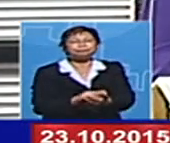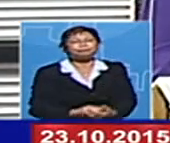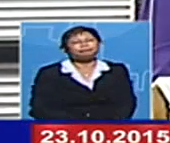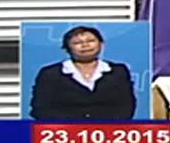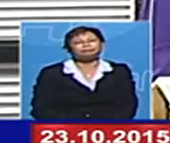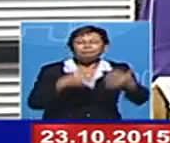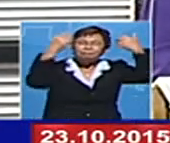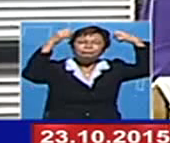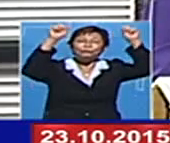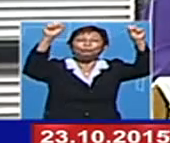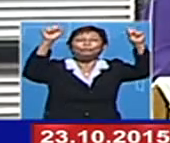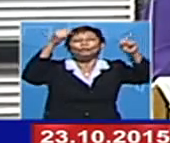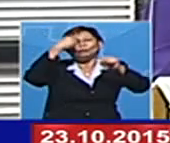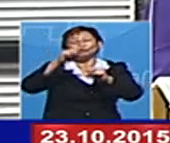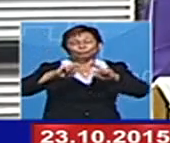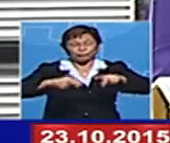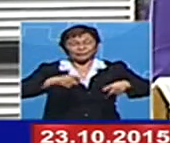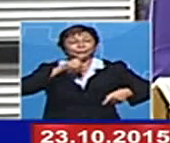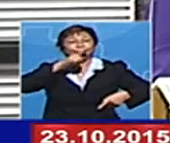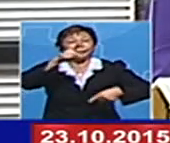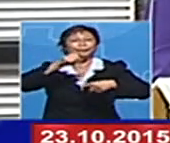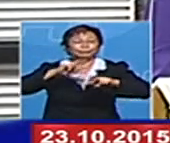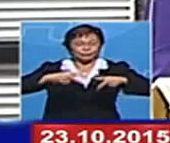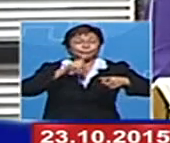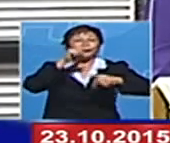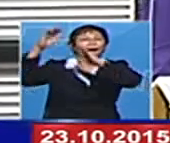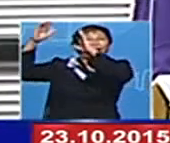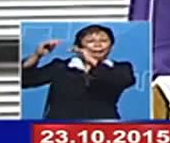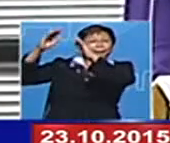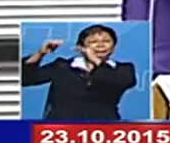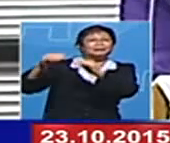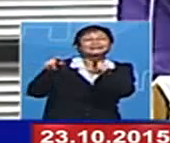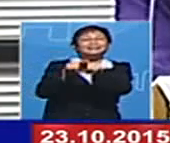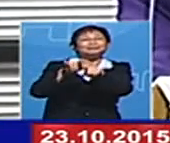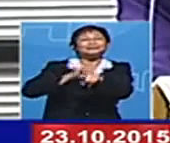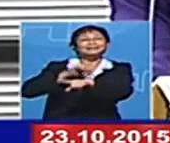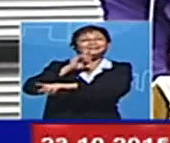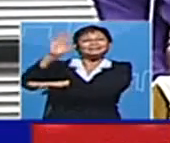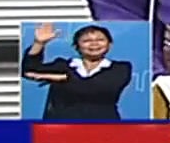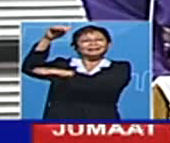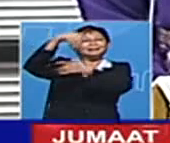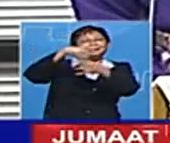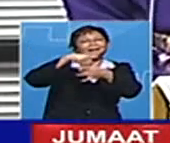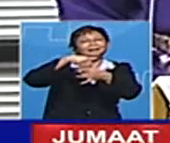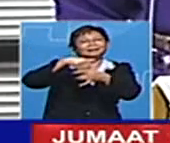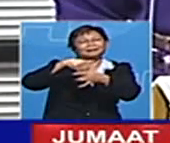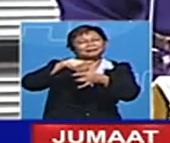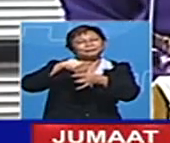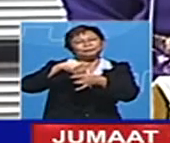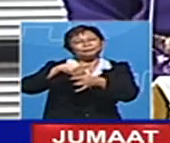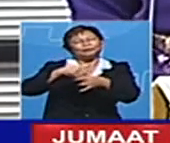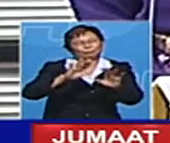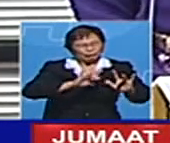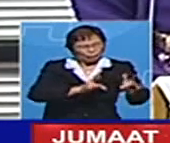Tuan ditua bagi mereisasikan Harapan seperti dijanjikan dalam ikhtiar meringan kos